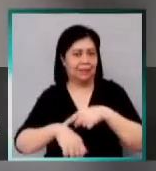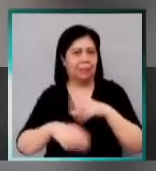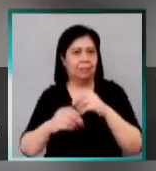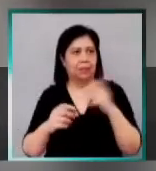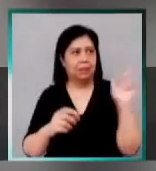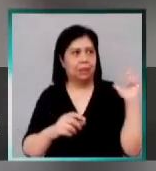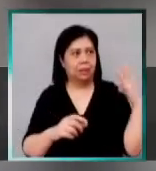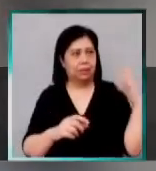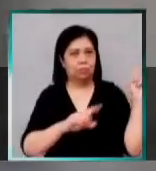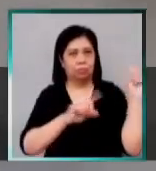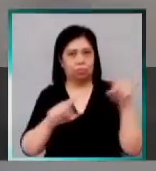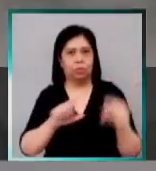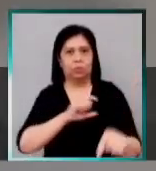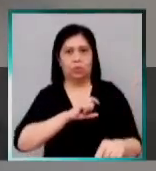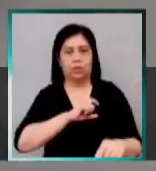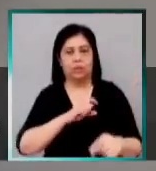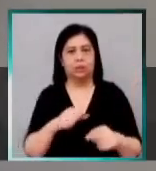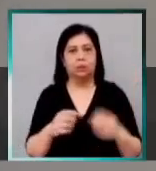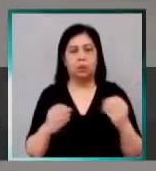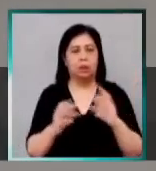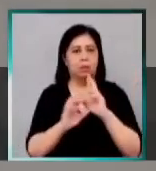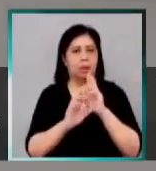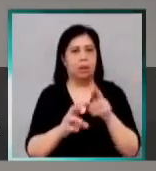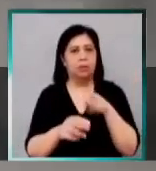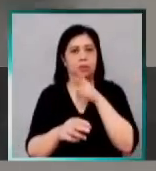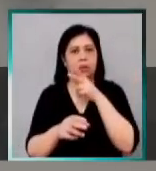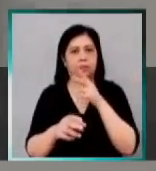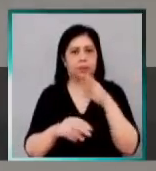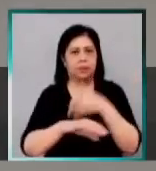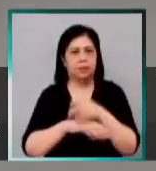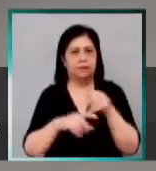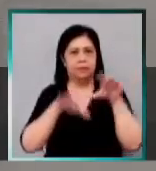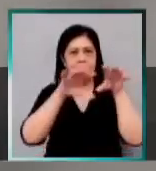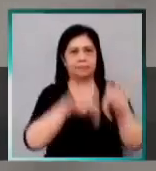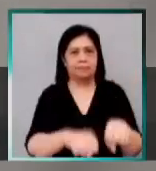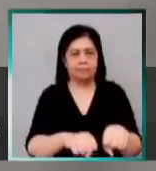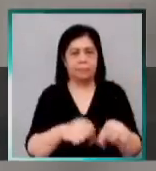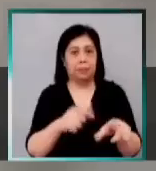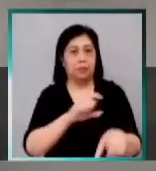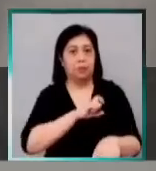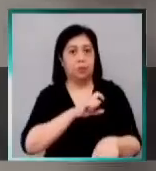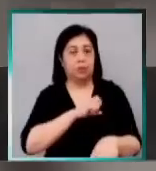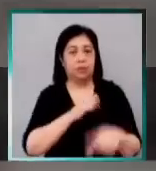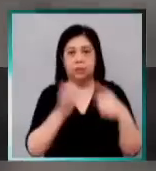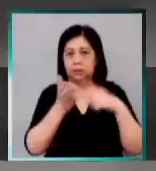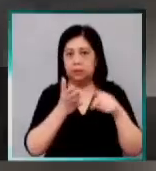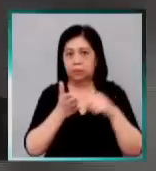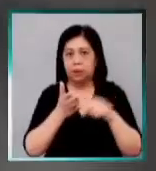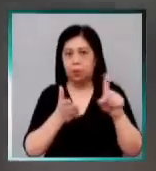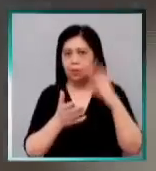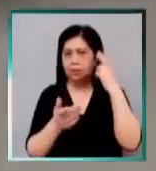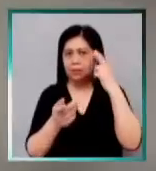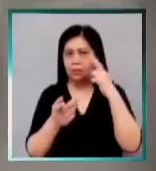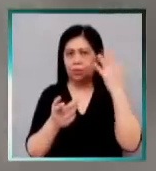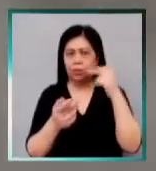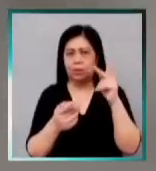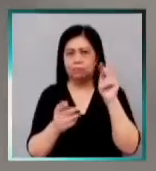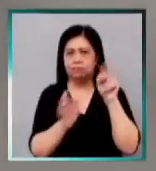mga pulis. Wala pang pahayag ang suspect matapos dakpin ng mga pulis. Inaalam pa nila ang motibo ng suspect.